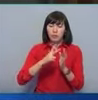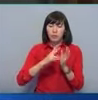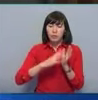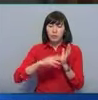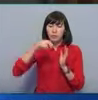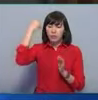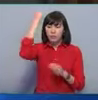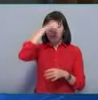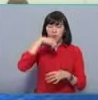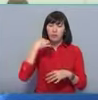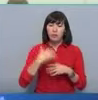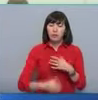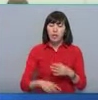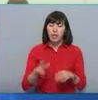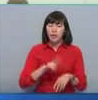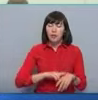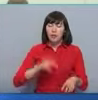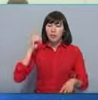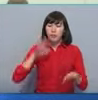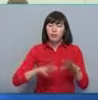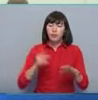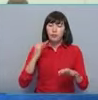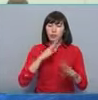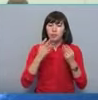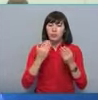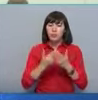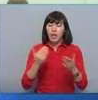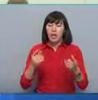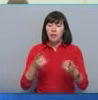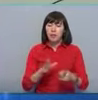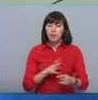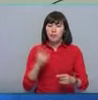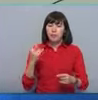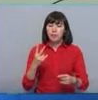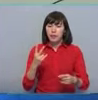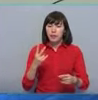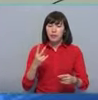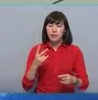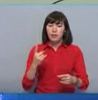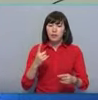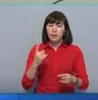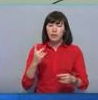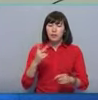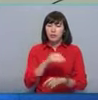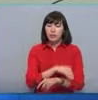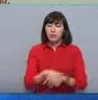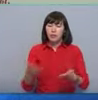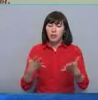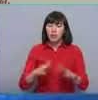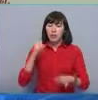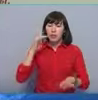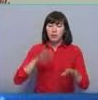90 жыл арасында. Полицейлер күдіктілерді бірнеше күннен кейін қолға түсірген екеуін саунада, бірі көшеде, ал қалған